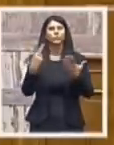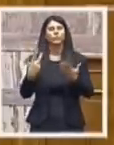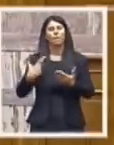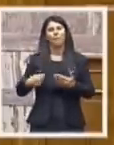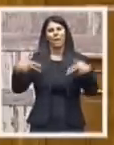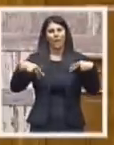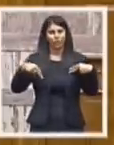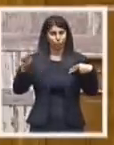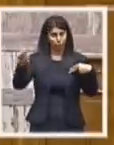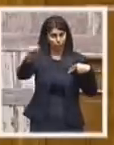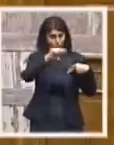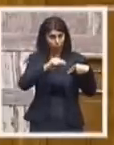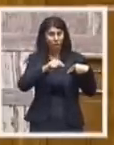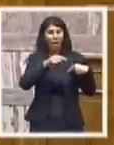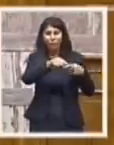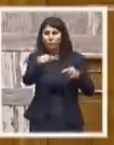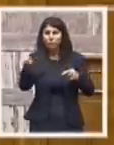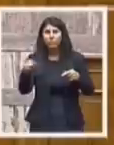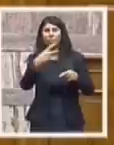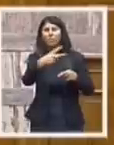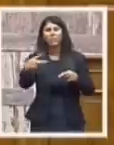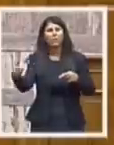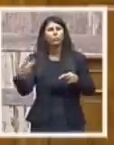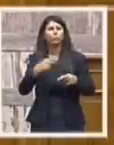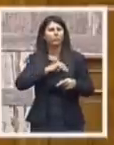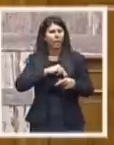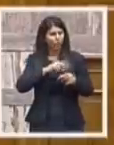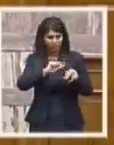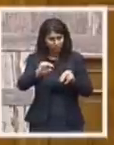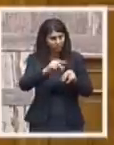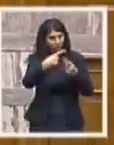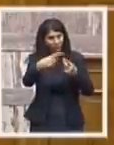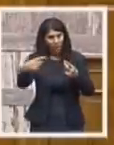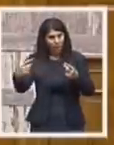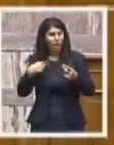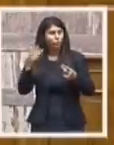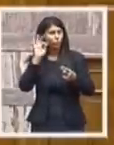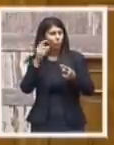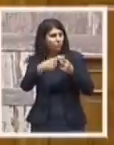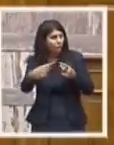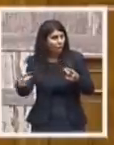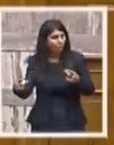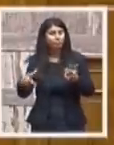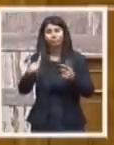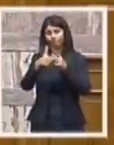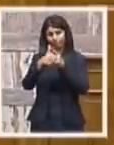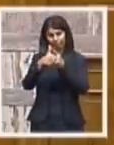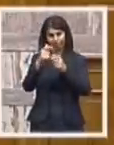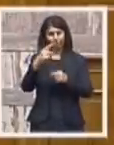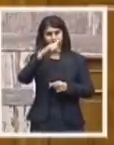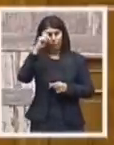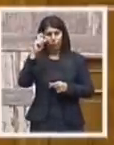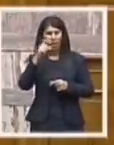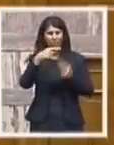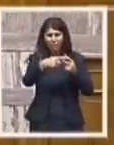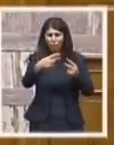κράτη-μέλη, καθένα από τα οποία έχει διαφορετικά συμφέροντα και επιδιώξεις. Επομένως, μία δυσκολία έγκυται στο